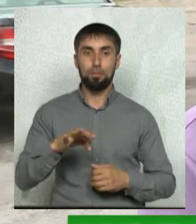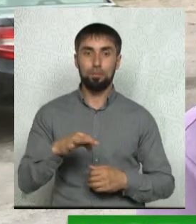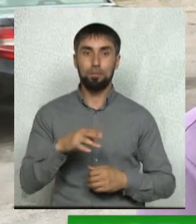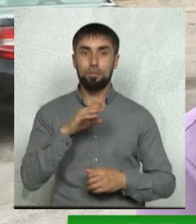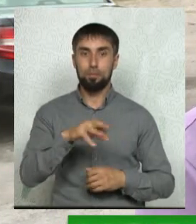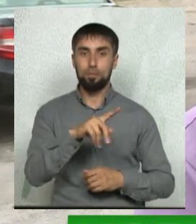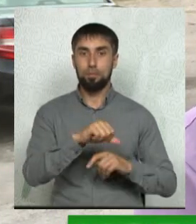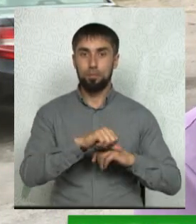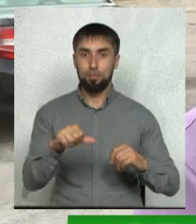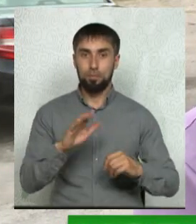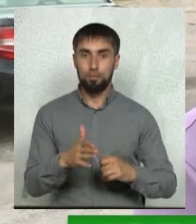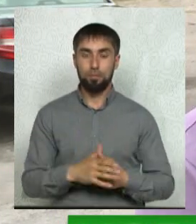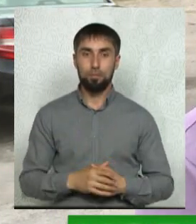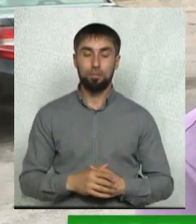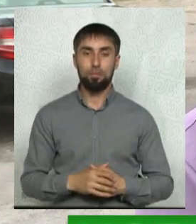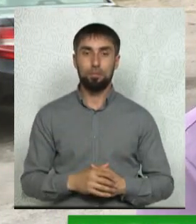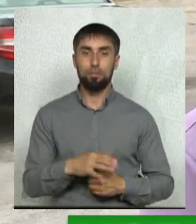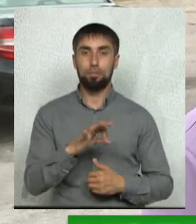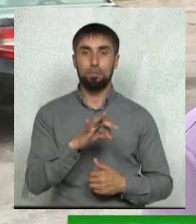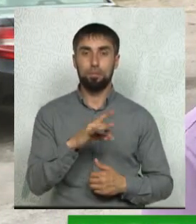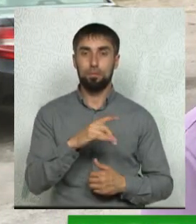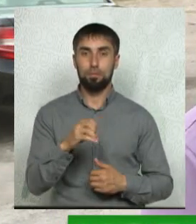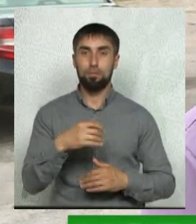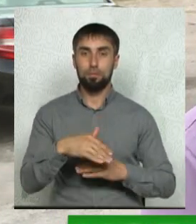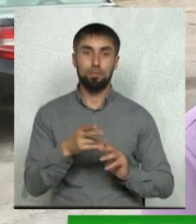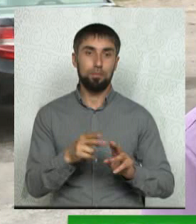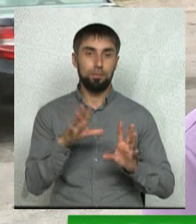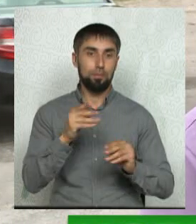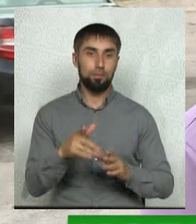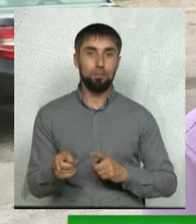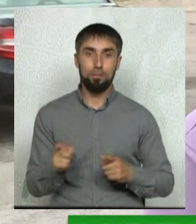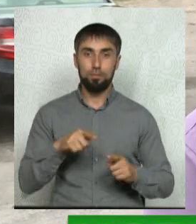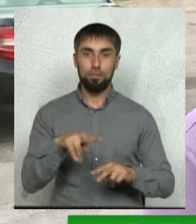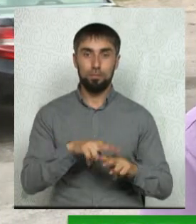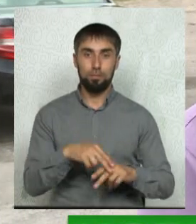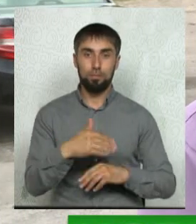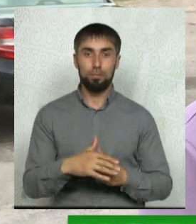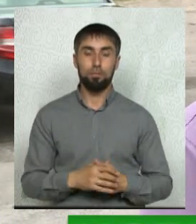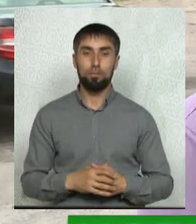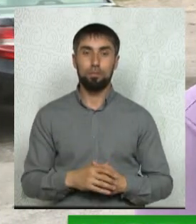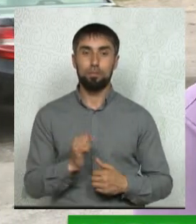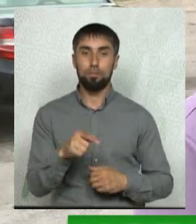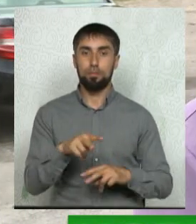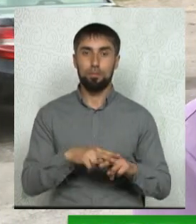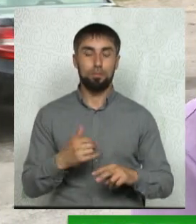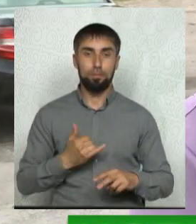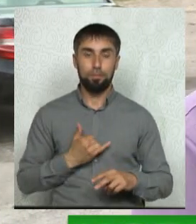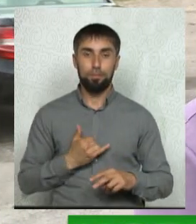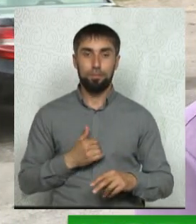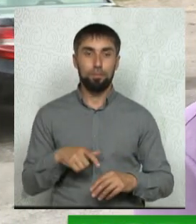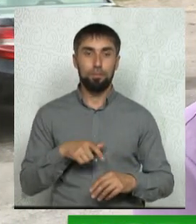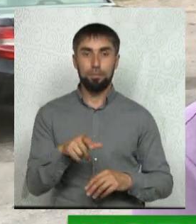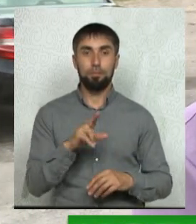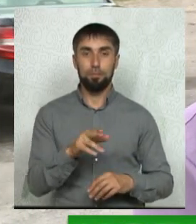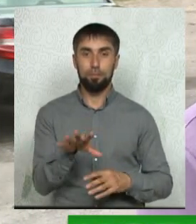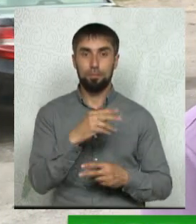там ограждение все закрыло. Сейчас это будет полностью перейдет на эту улицу. А здесь у нас дорога,